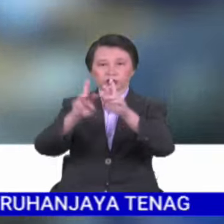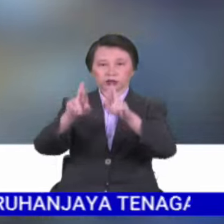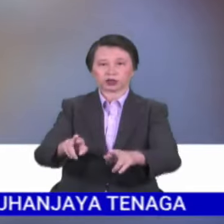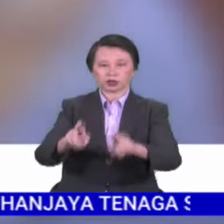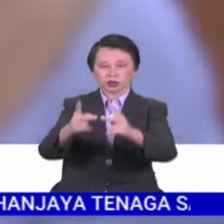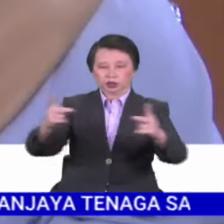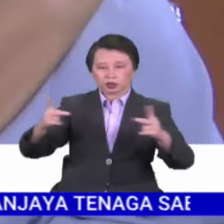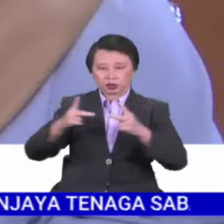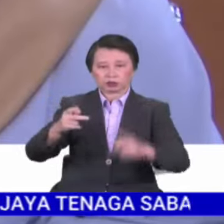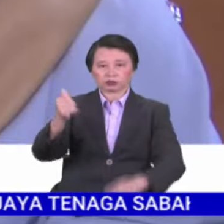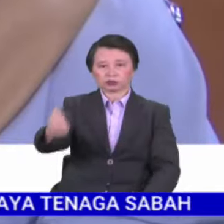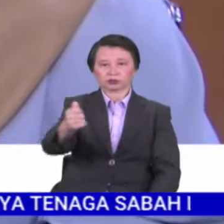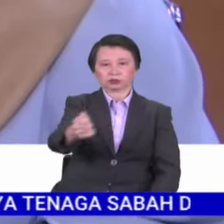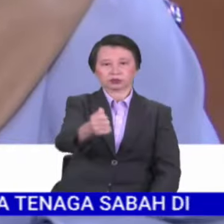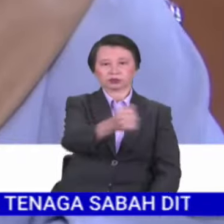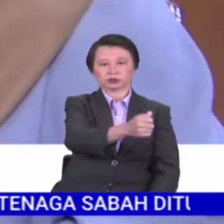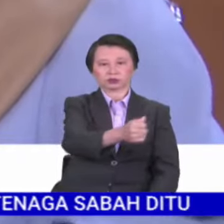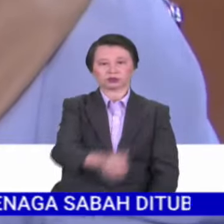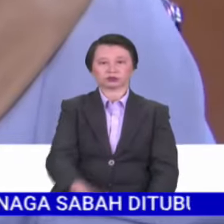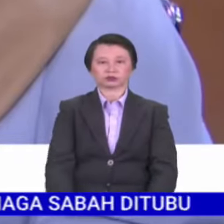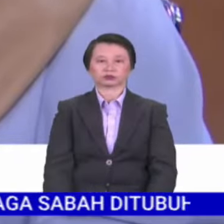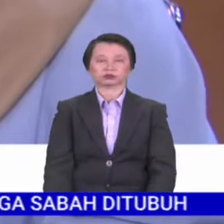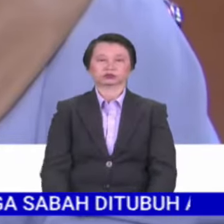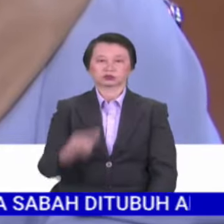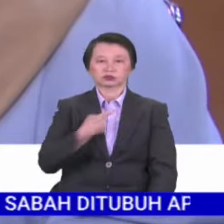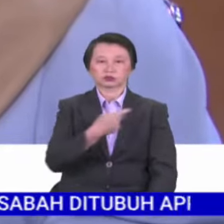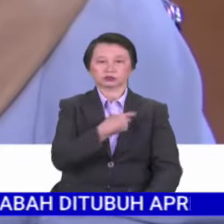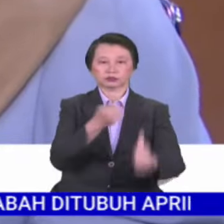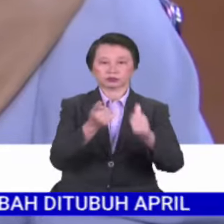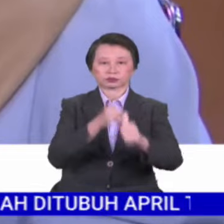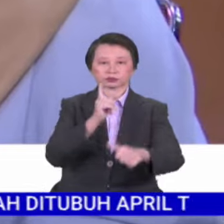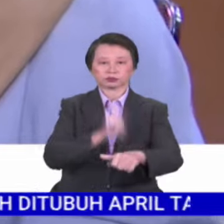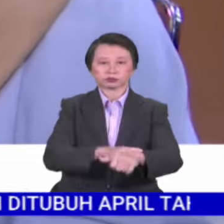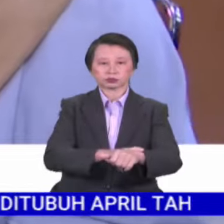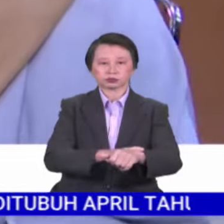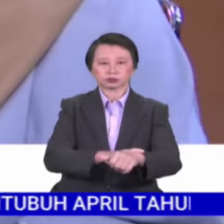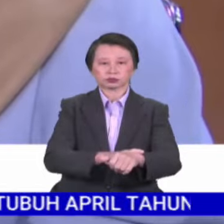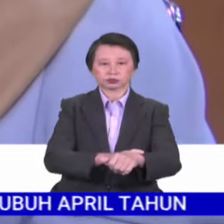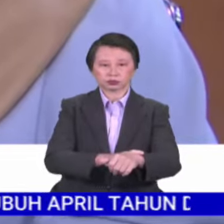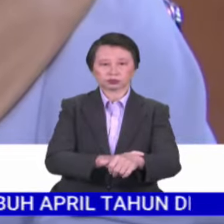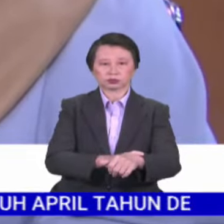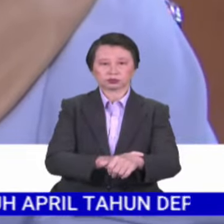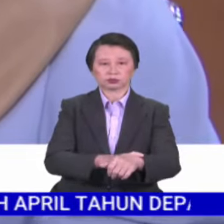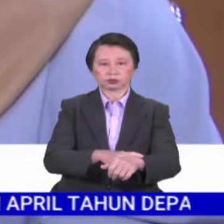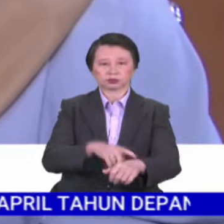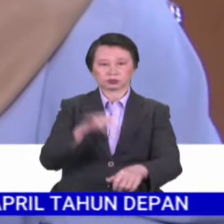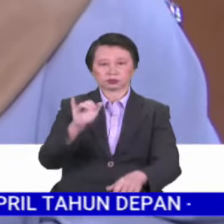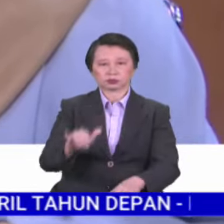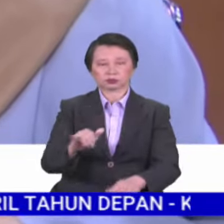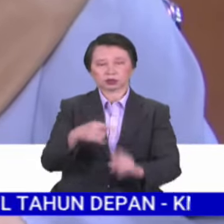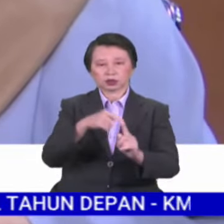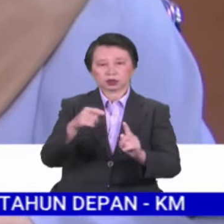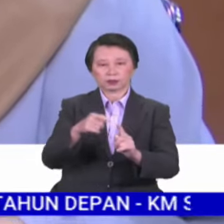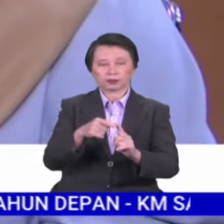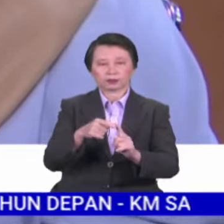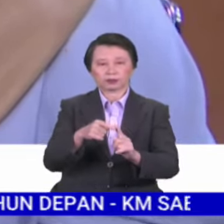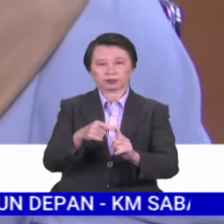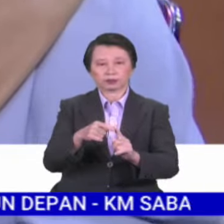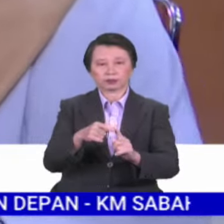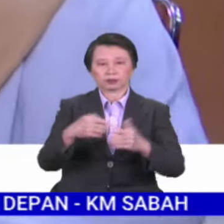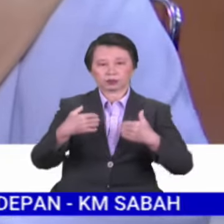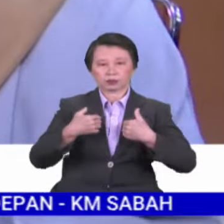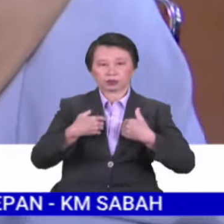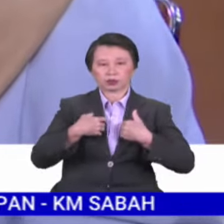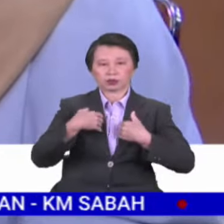masing-masing. Kami sebagai fresh graduate pun kebanyakannya ada yang tak yang bila minta mohon